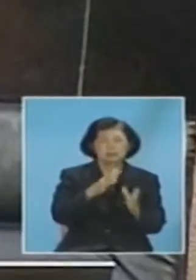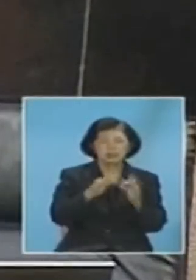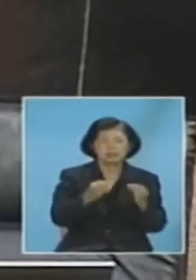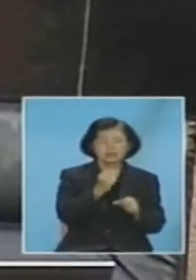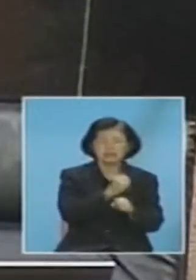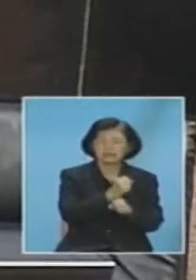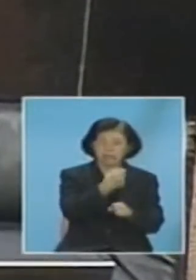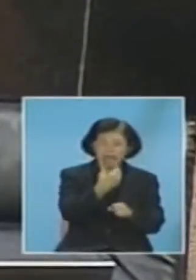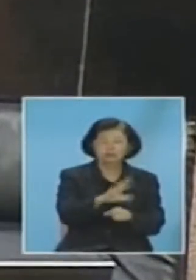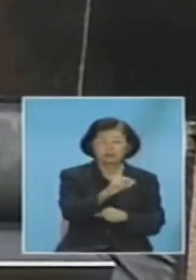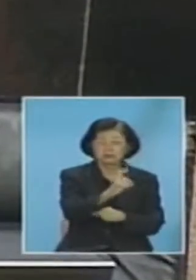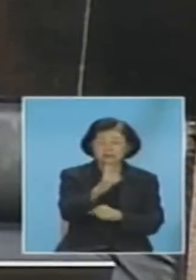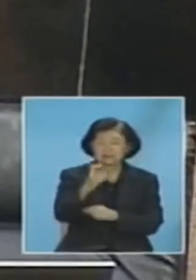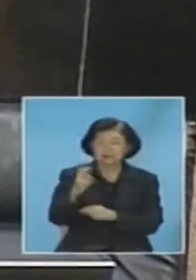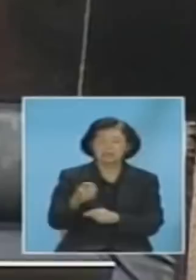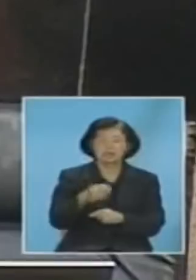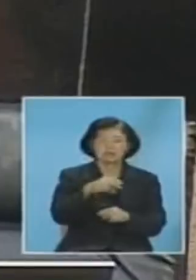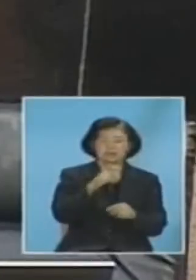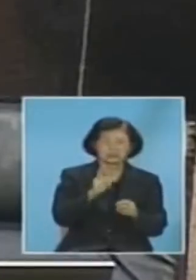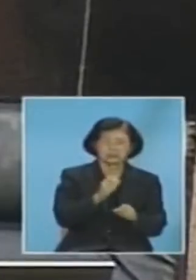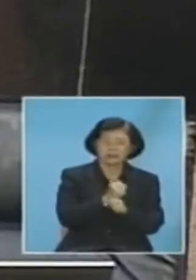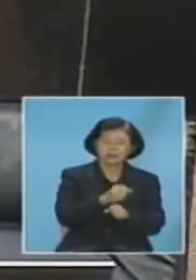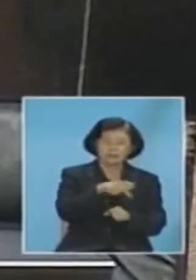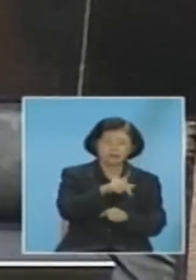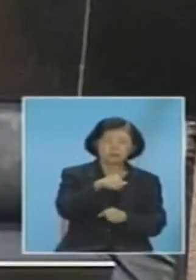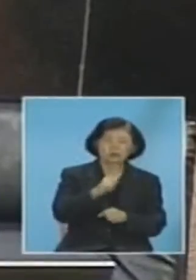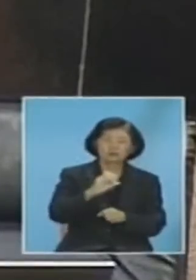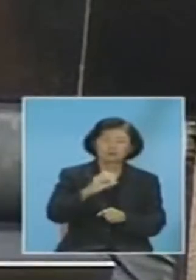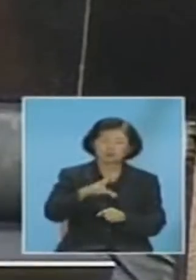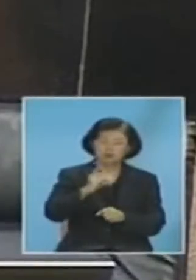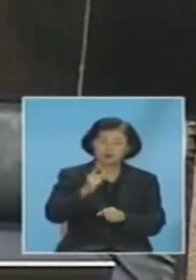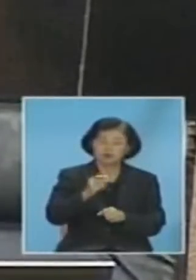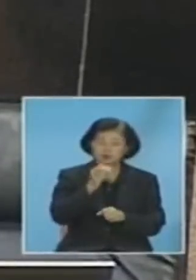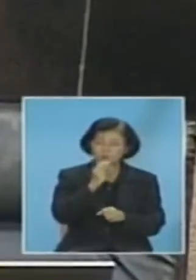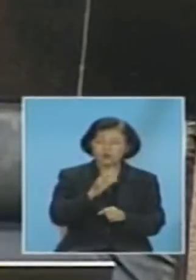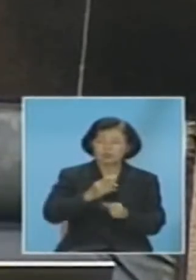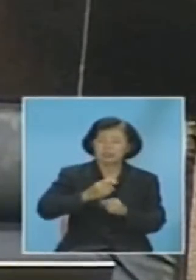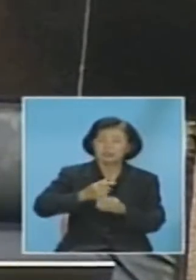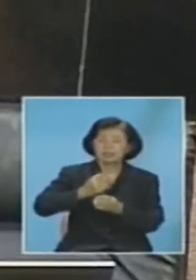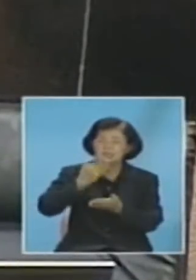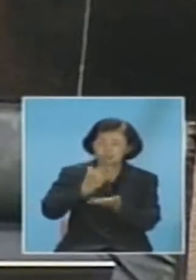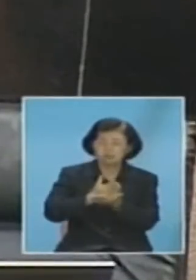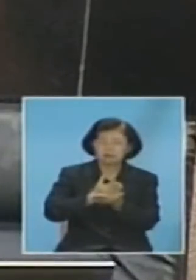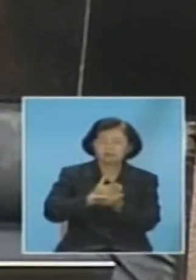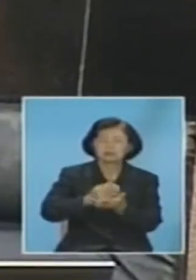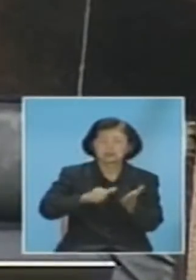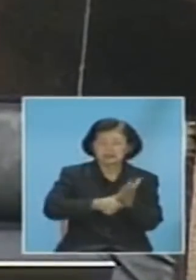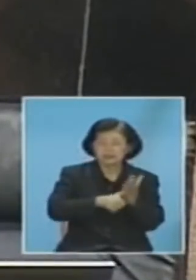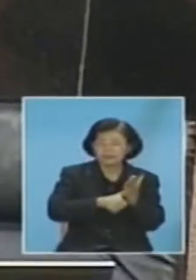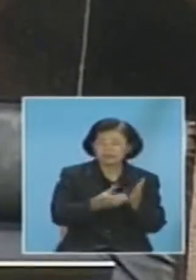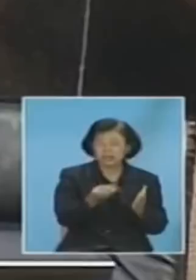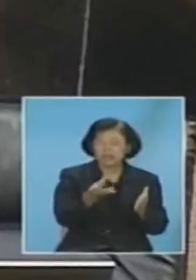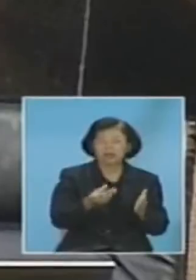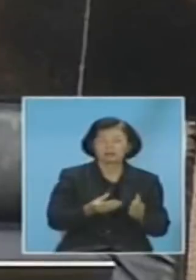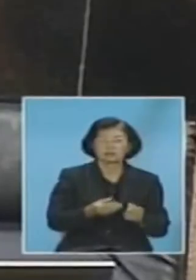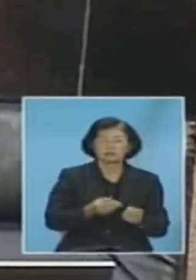ดขึ้นจนทำให้ปปช.ต้องมีหนังสือยุติหรือยกเลิกโครงการรับจำนำข้าวซึ่งทั้งหมดนี้ไม่เป็นธรรมต่อดิฉันอย่างยิ่ง